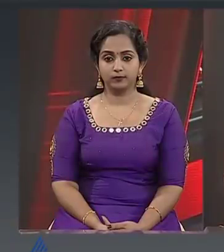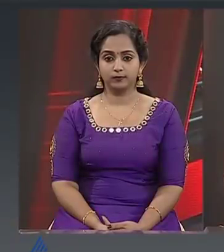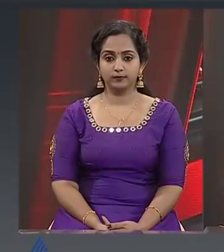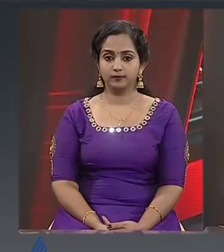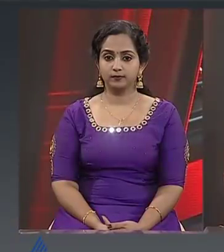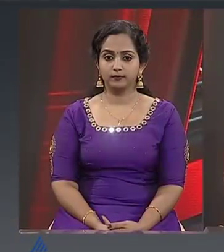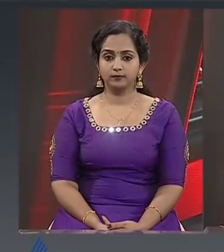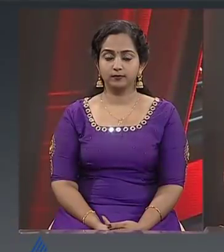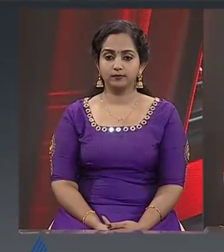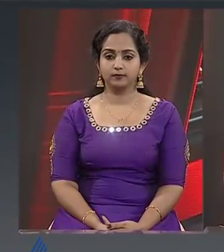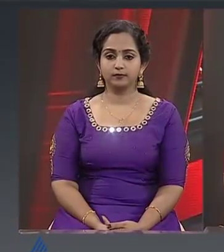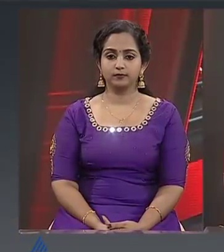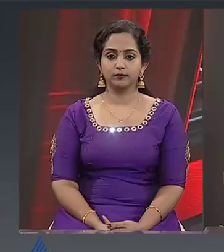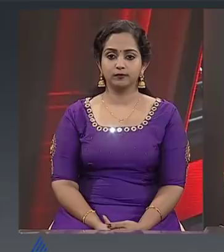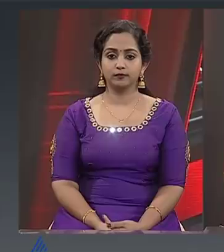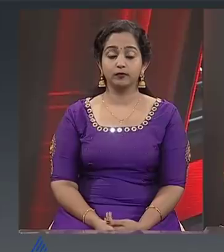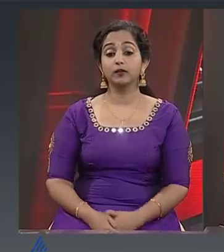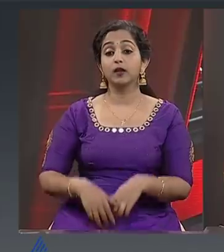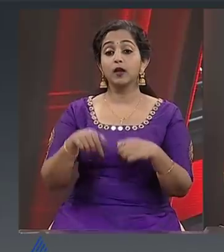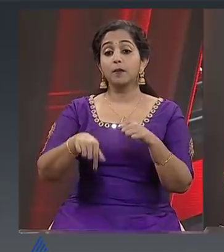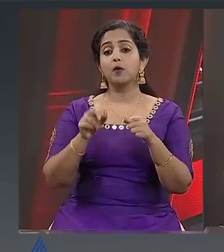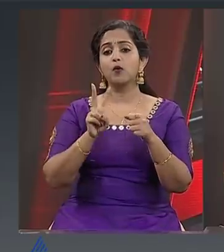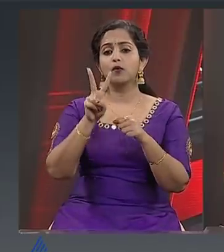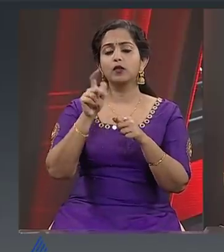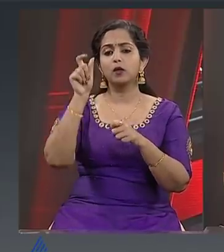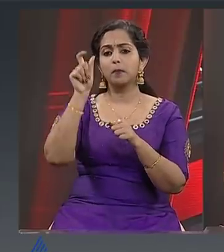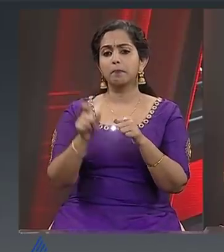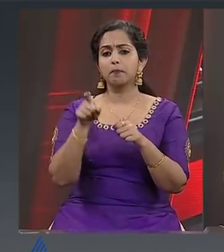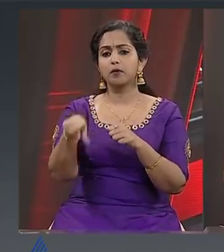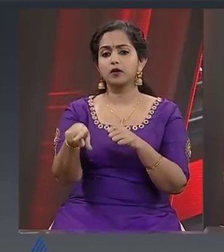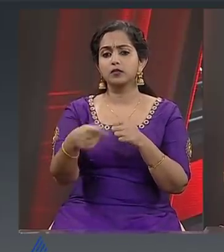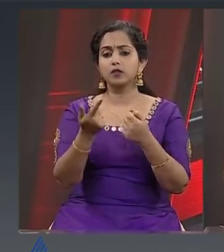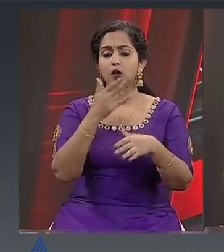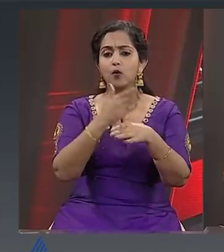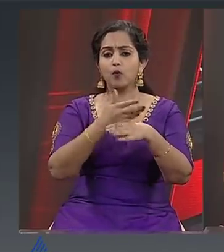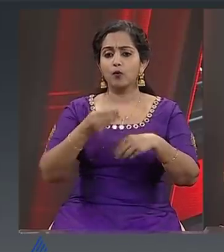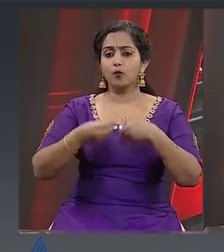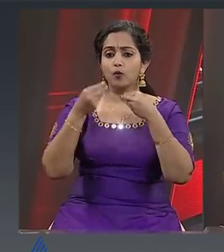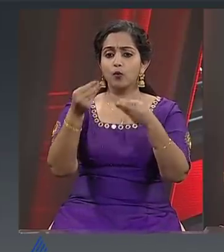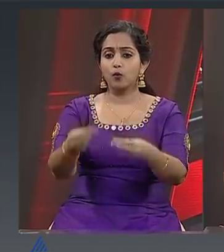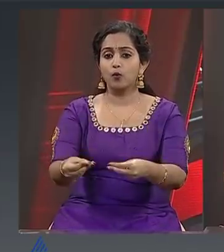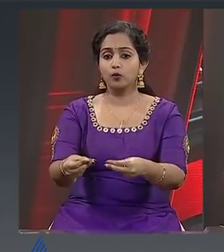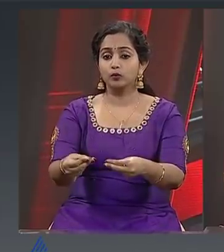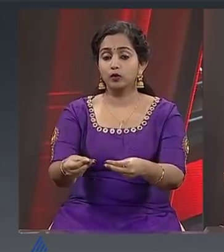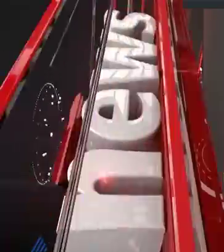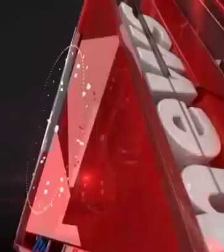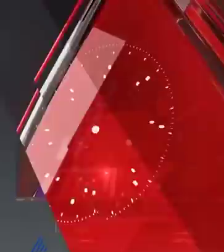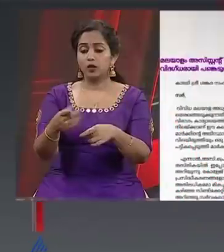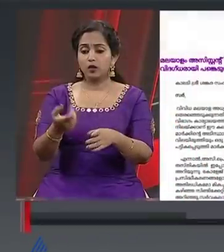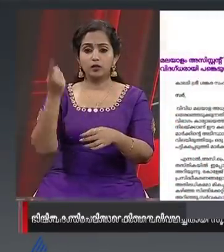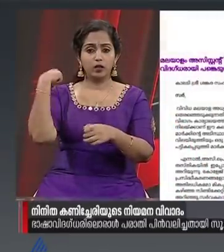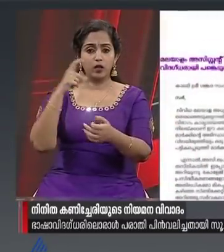പ്രതിഷേധം. നിരിതാ കടിച്ചേരിയുടെ നിയമന വിവാദത്തിൽ ഒരു ഇന്റർവ്യൂ ബോർഡ് അംഗം പരാതി പിൻവലിച്ചതായി കാലടി